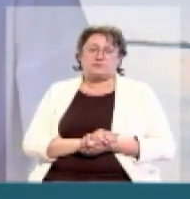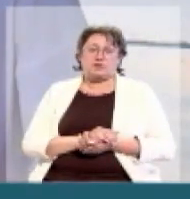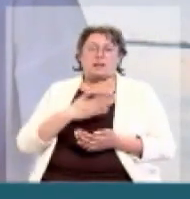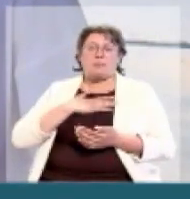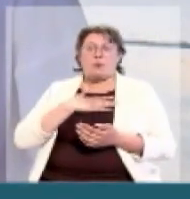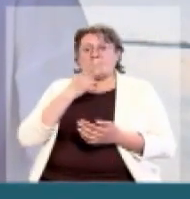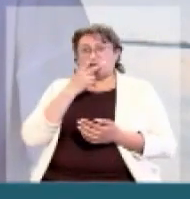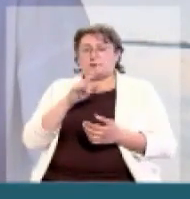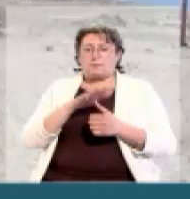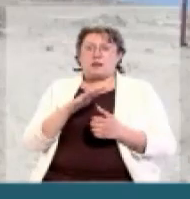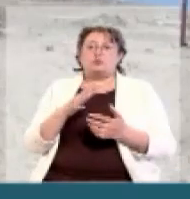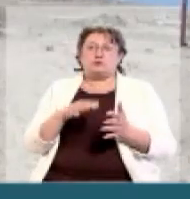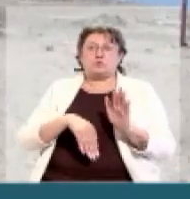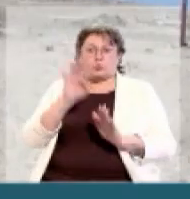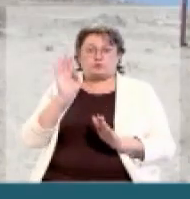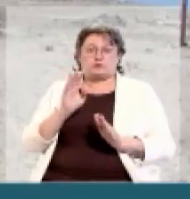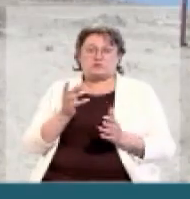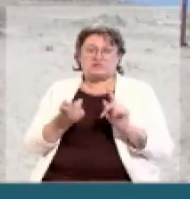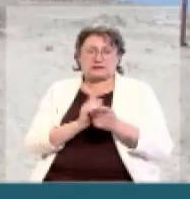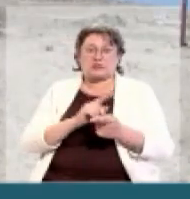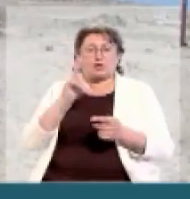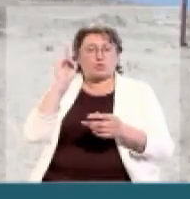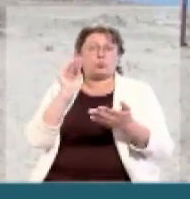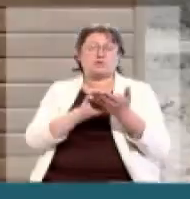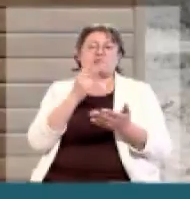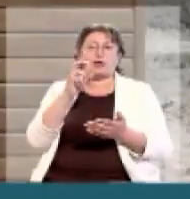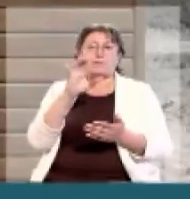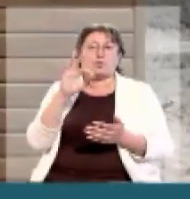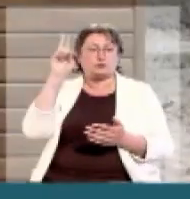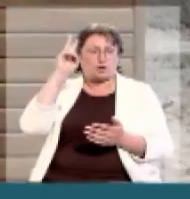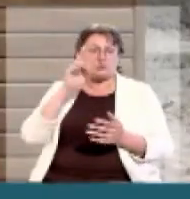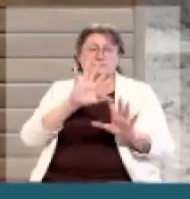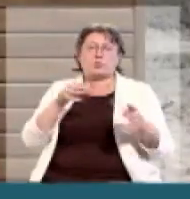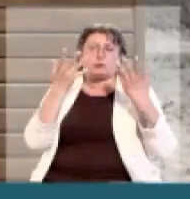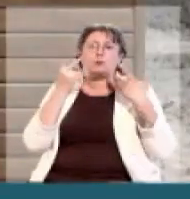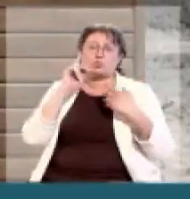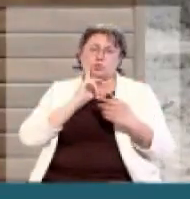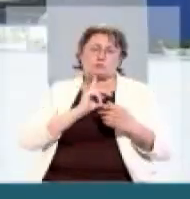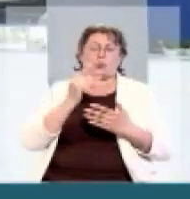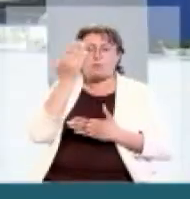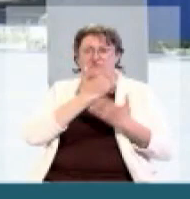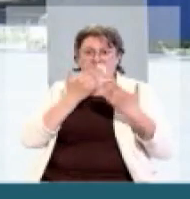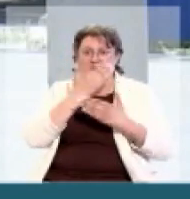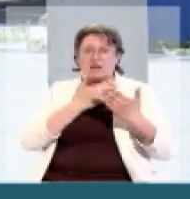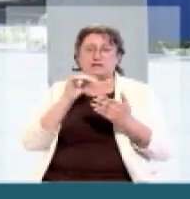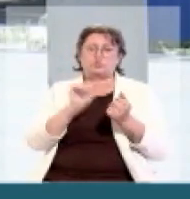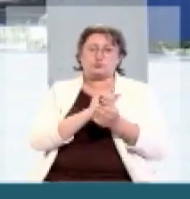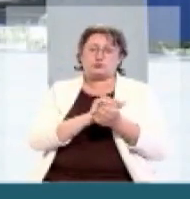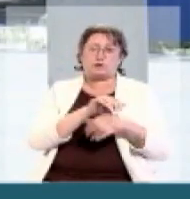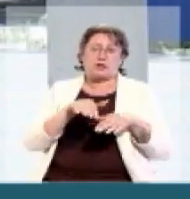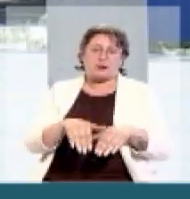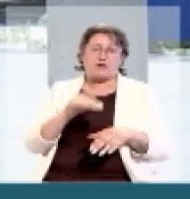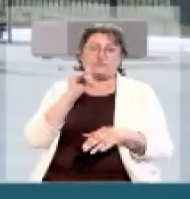мой субъективный взгляд, пляж стал лучше. На пляже установили два биотуалета со всеми удобствами – умывальником и сушилкой для